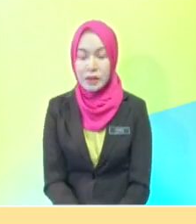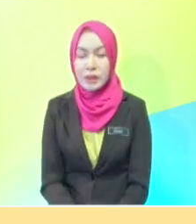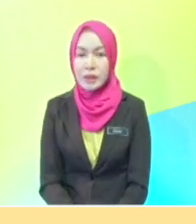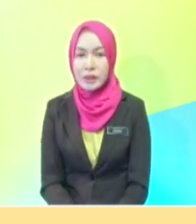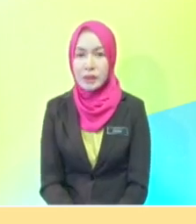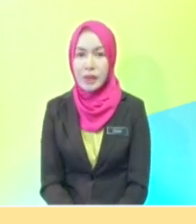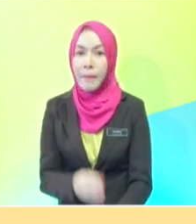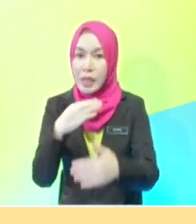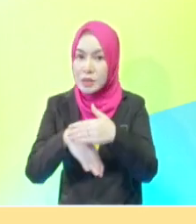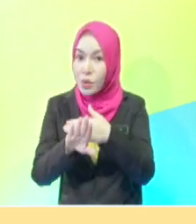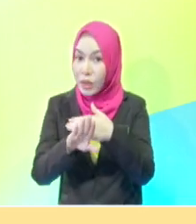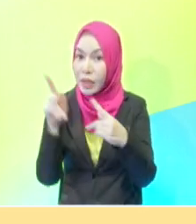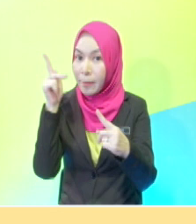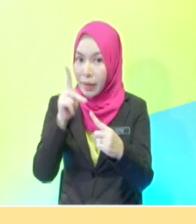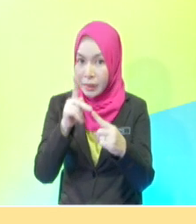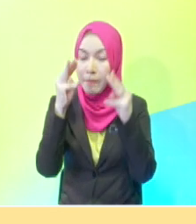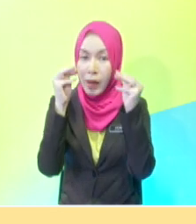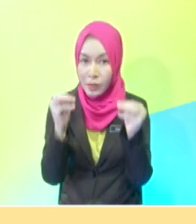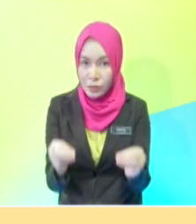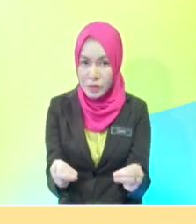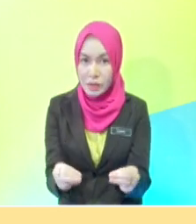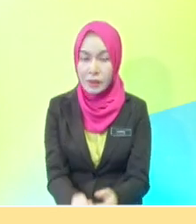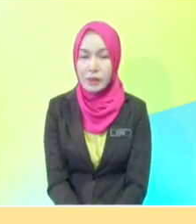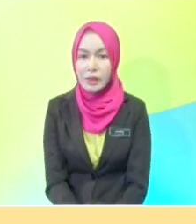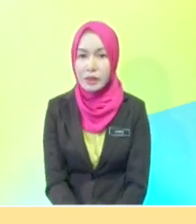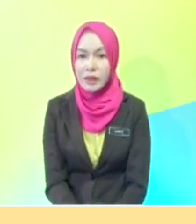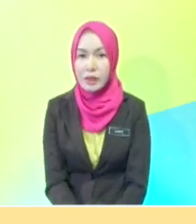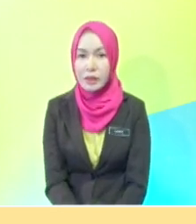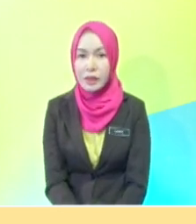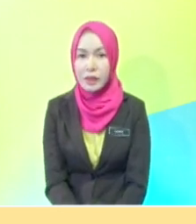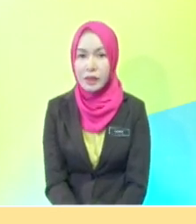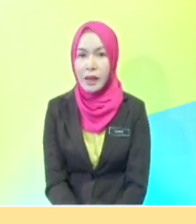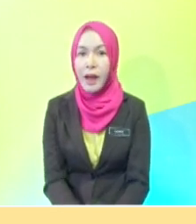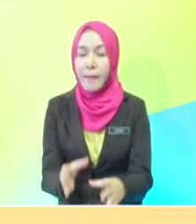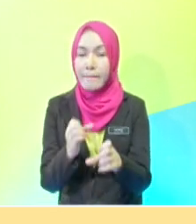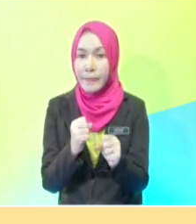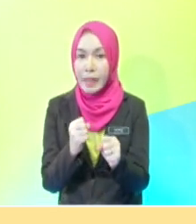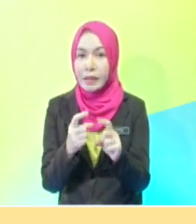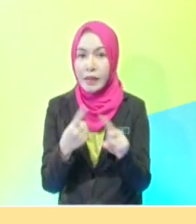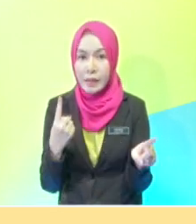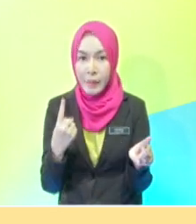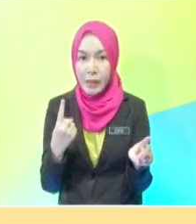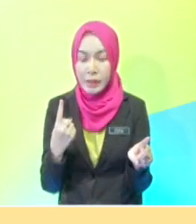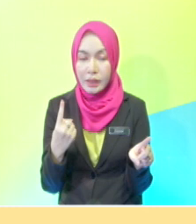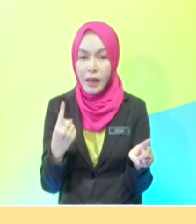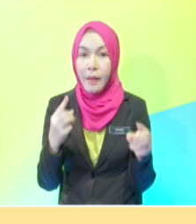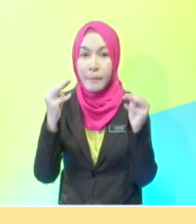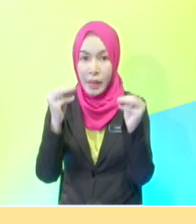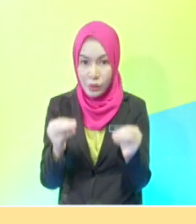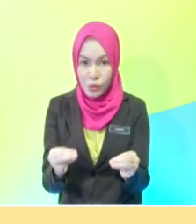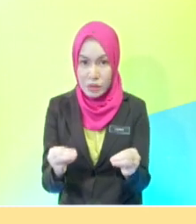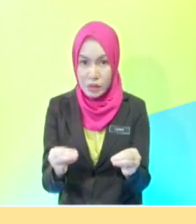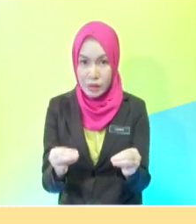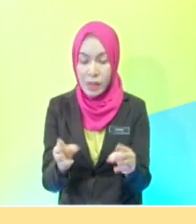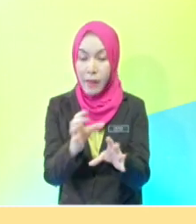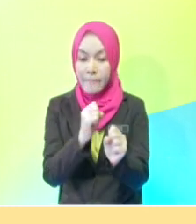Chen Yang boleh menghasilkan isu itu daripada manusia kita ambil kemudian kita masukkan kepada tasmik oke plasmi itu adalah